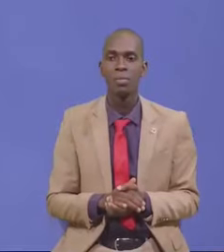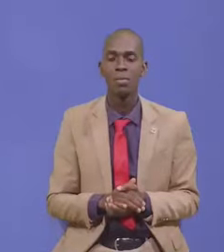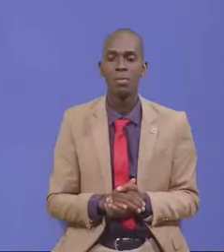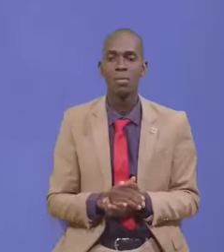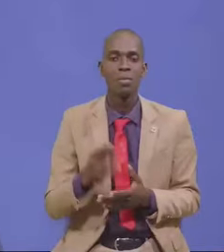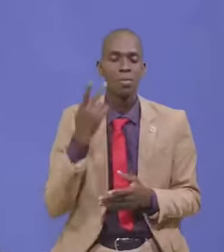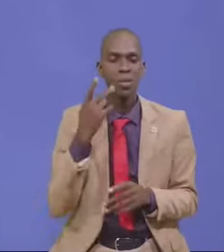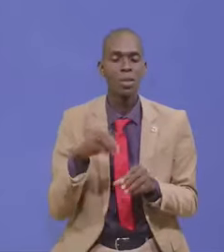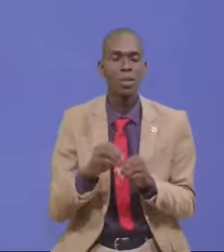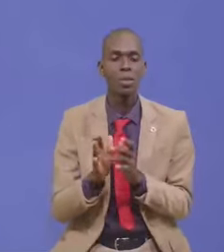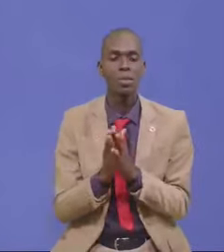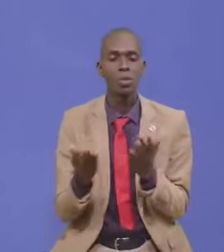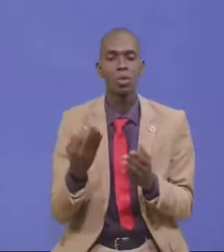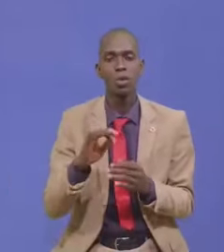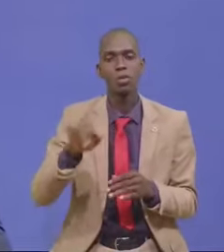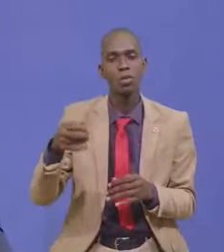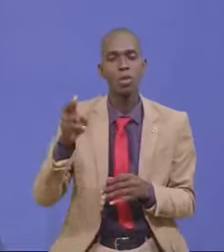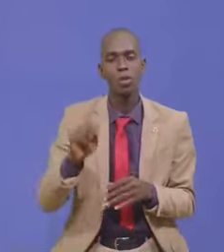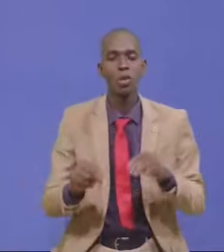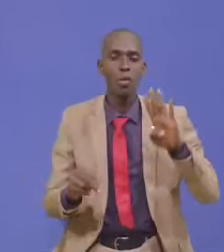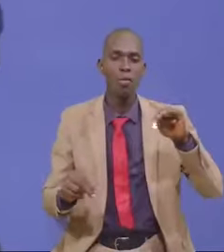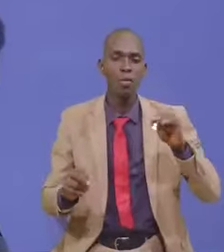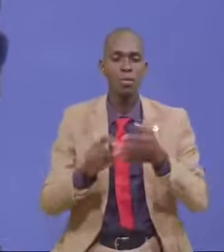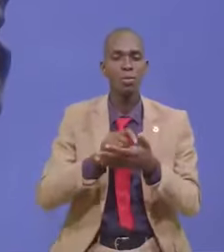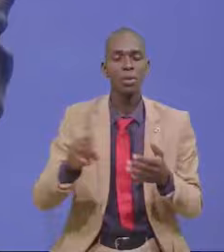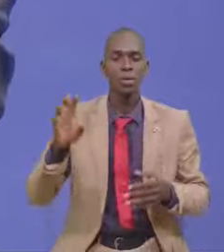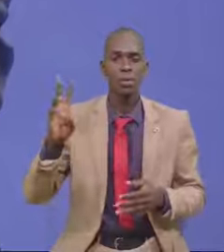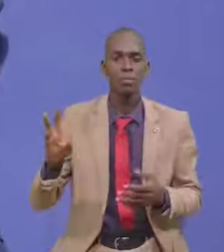Jean 14, verset 6.